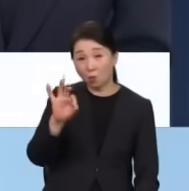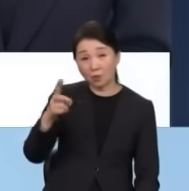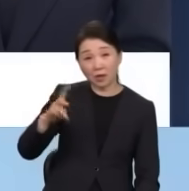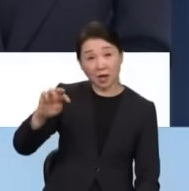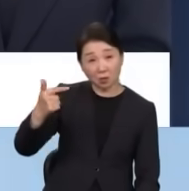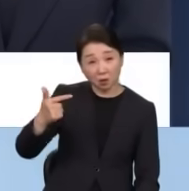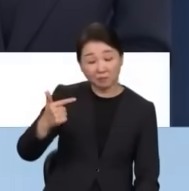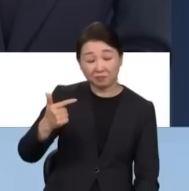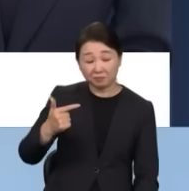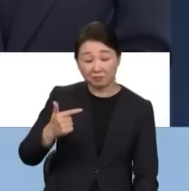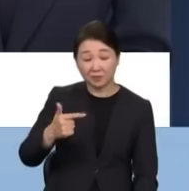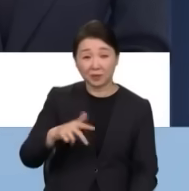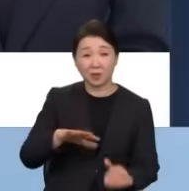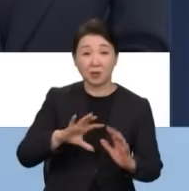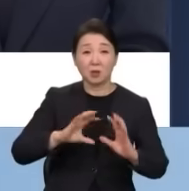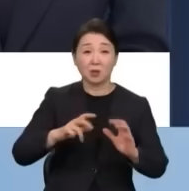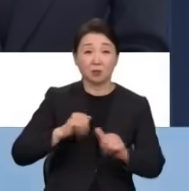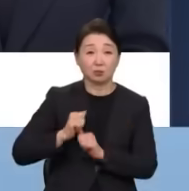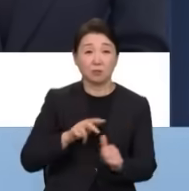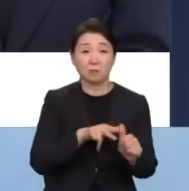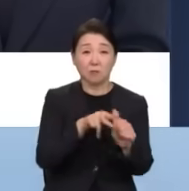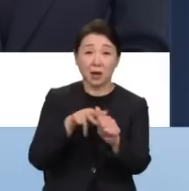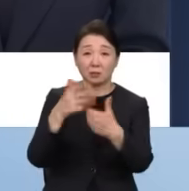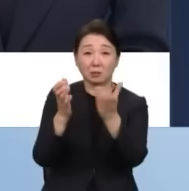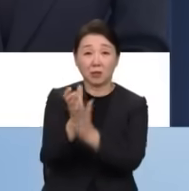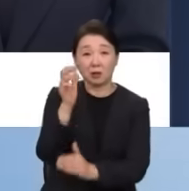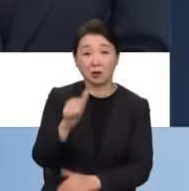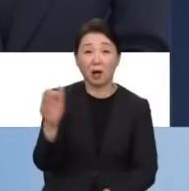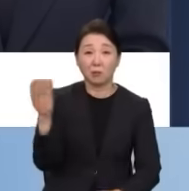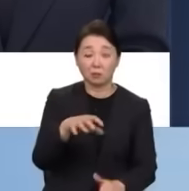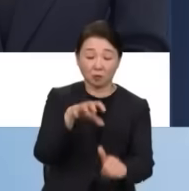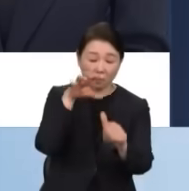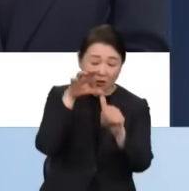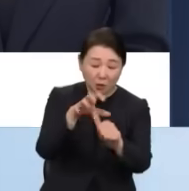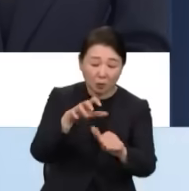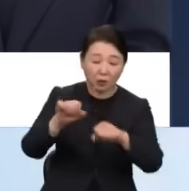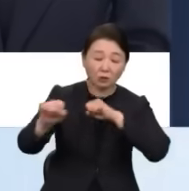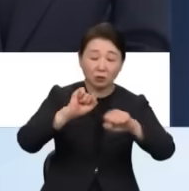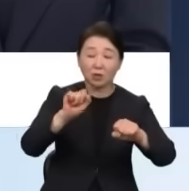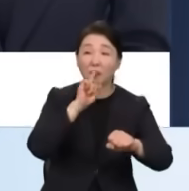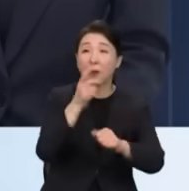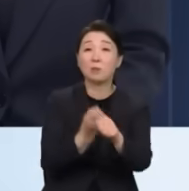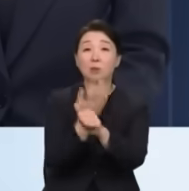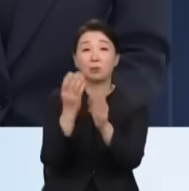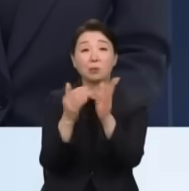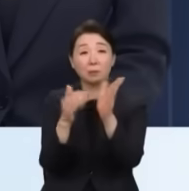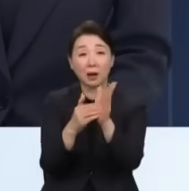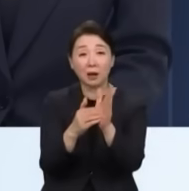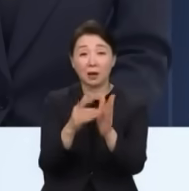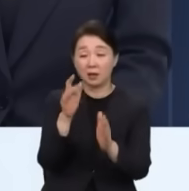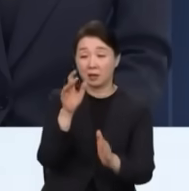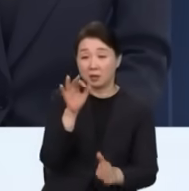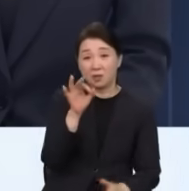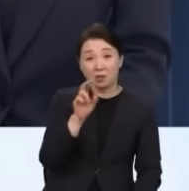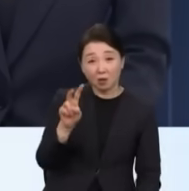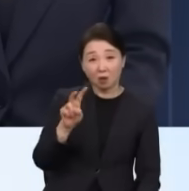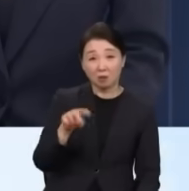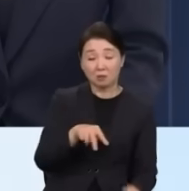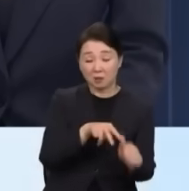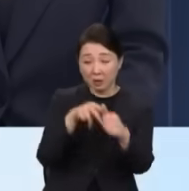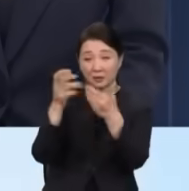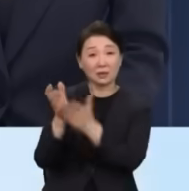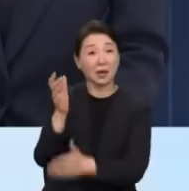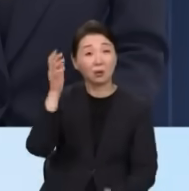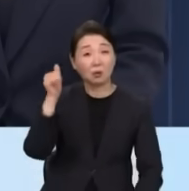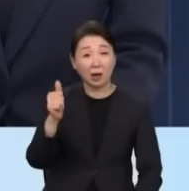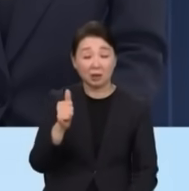방첩사령관으로부터 체포조가 출동했단 말을 들었다고 폭로하기도 했는데요. 반면 여희녕 방첩사령관은 체포조를